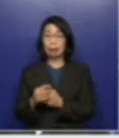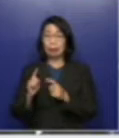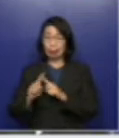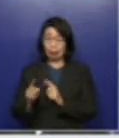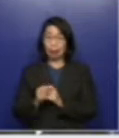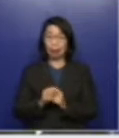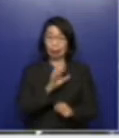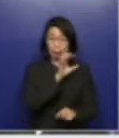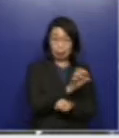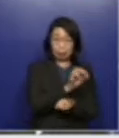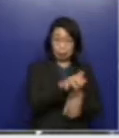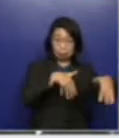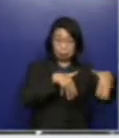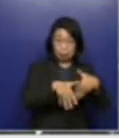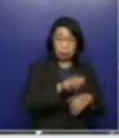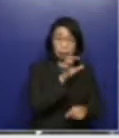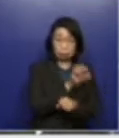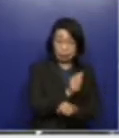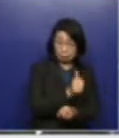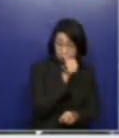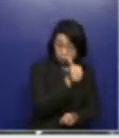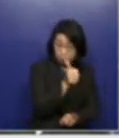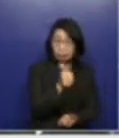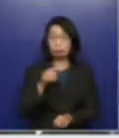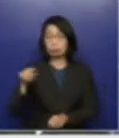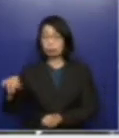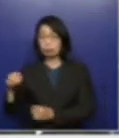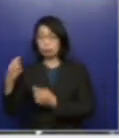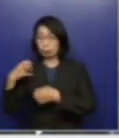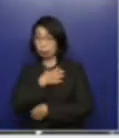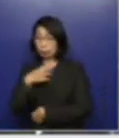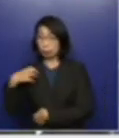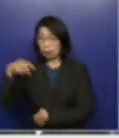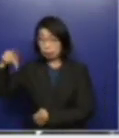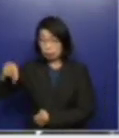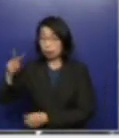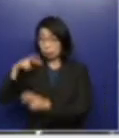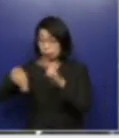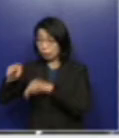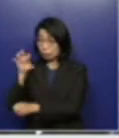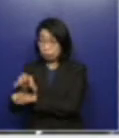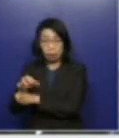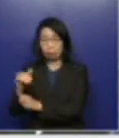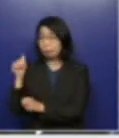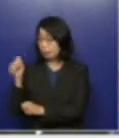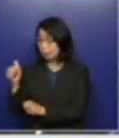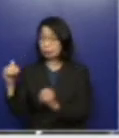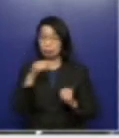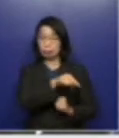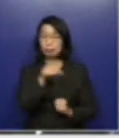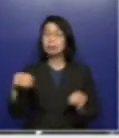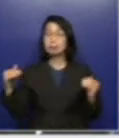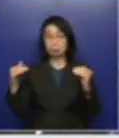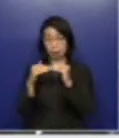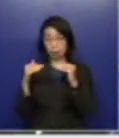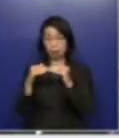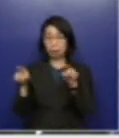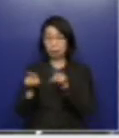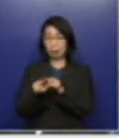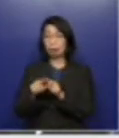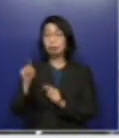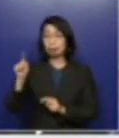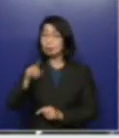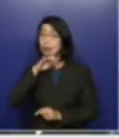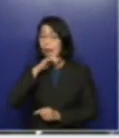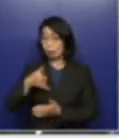การที่ใช้กับคนทั่วไปเช่นควบคุมได้ใน14วันเนี่ยเขาอยู่ยังไงกินยังไงไปที่ไหน